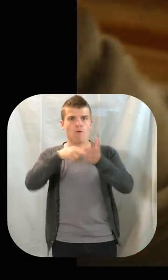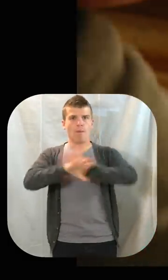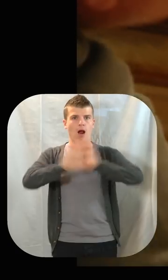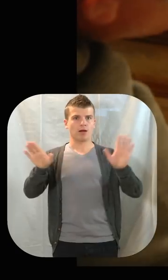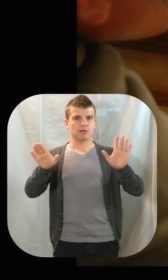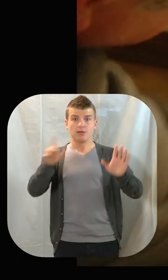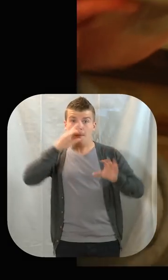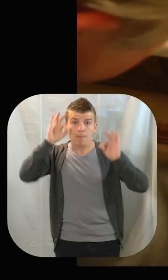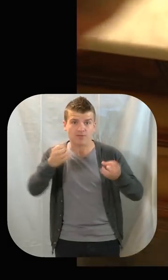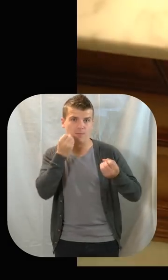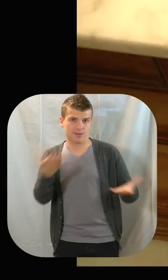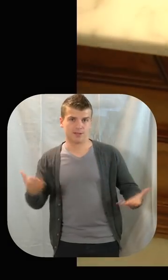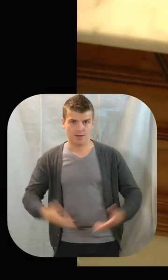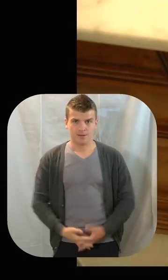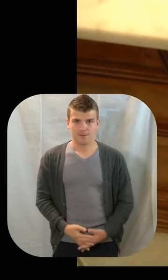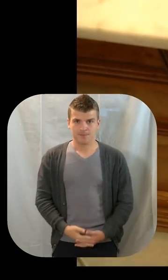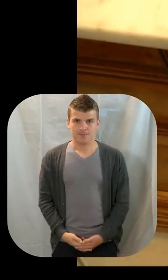Fälle.